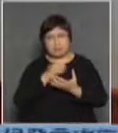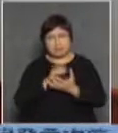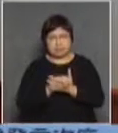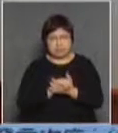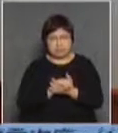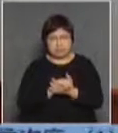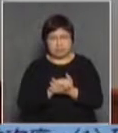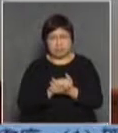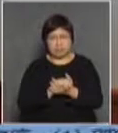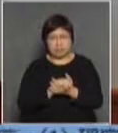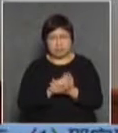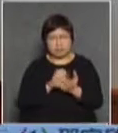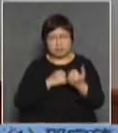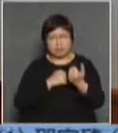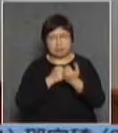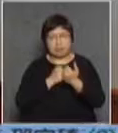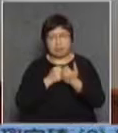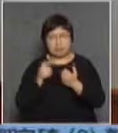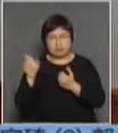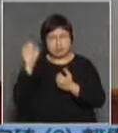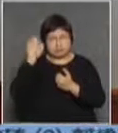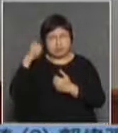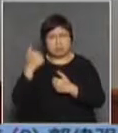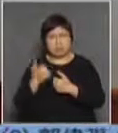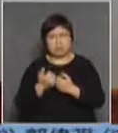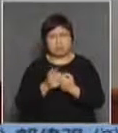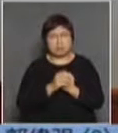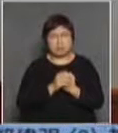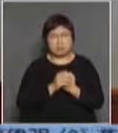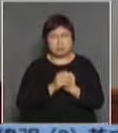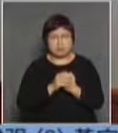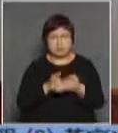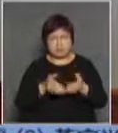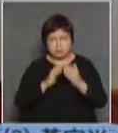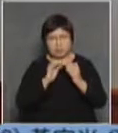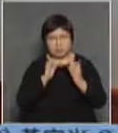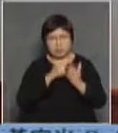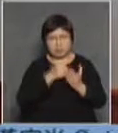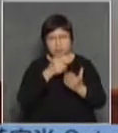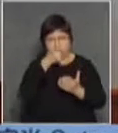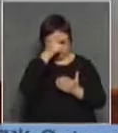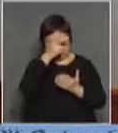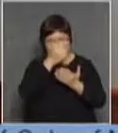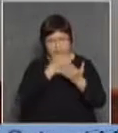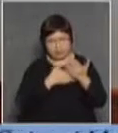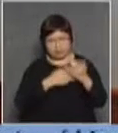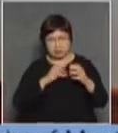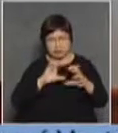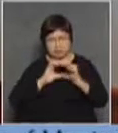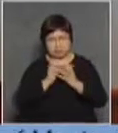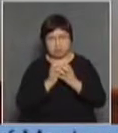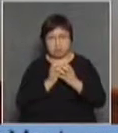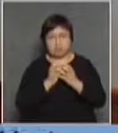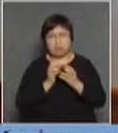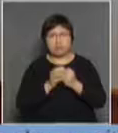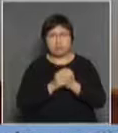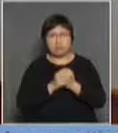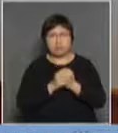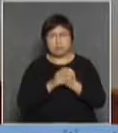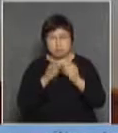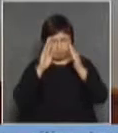我支持司長的建議，成立稅務政策組，正